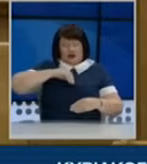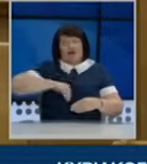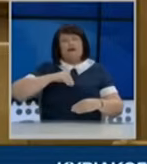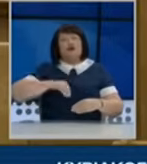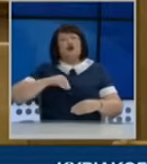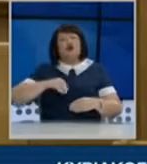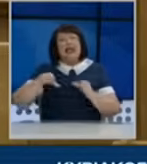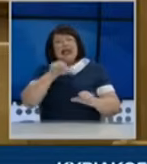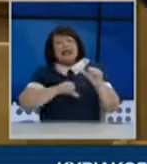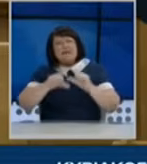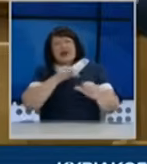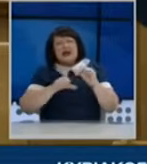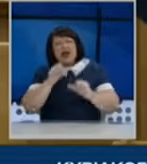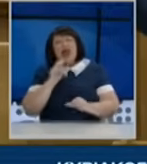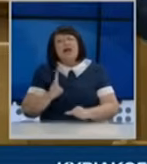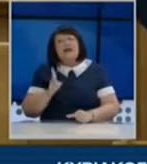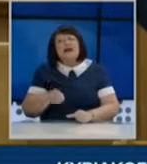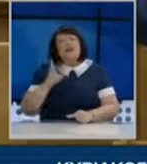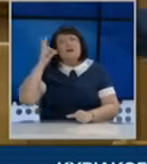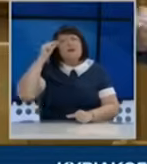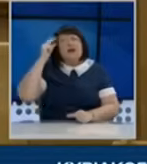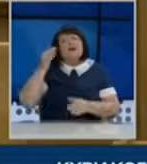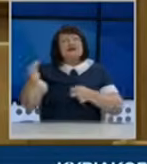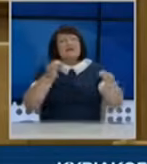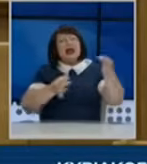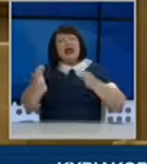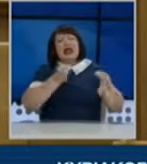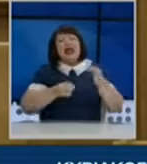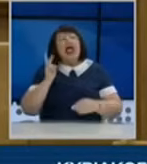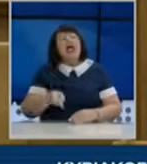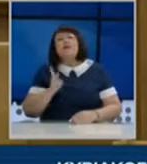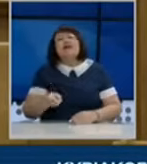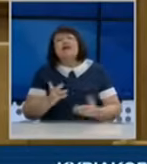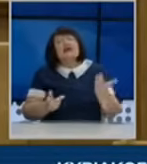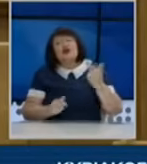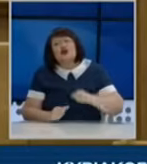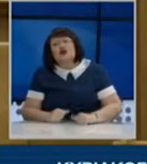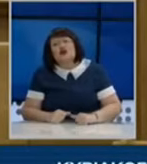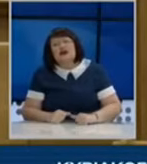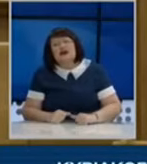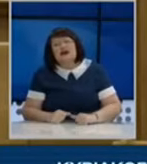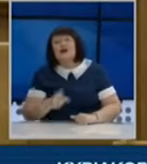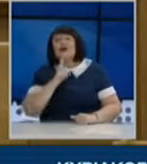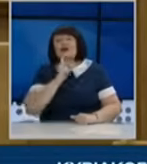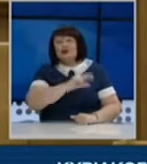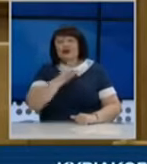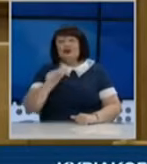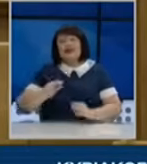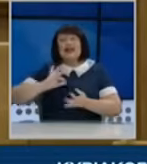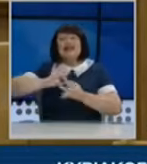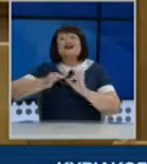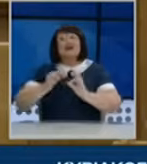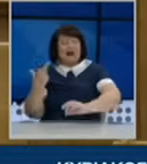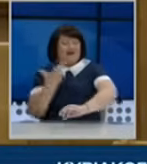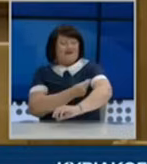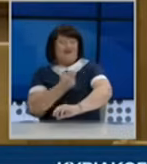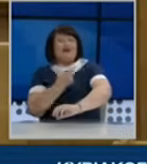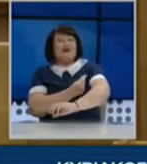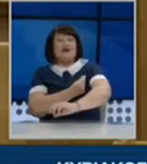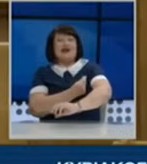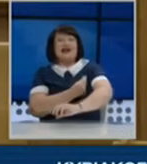τώρα, για πείτε μου εσείς, που βγαίνουν τα πανεπιστήμια ένα-ένα τα ευρωπαϊκά και λένε ότι είναι επικίνδυνο? Είναι όπως η ιστορία με τα εμβόλια. Δεν είχα